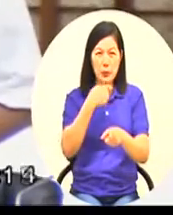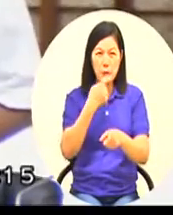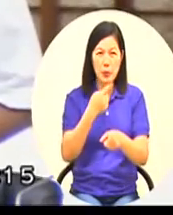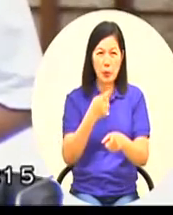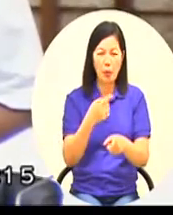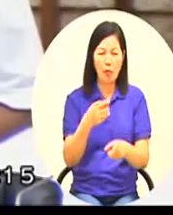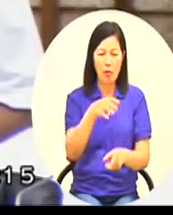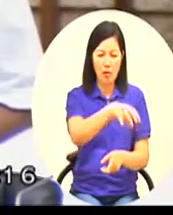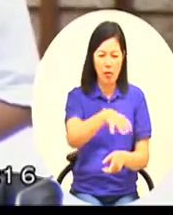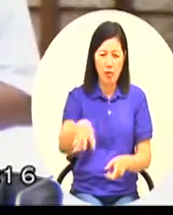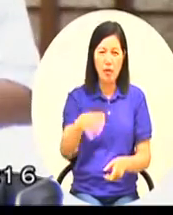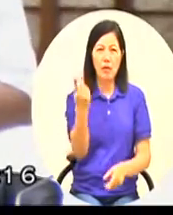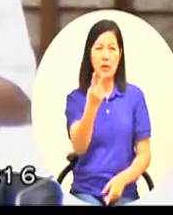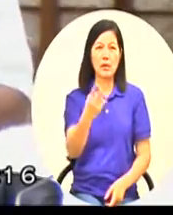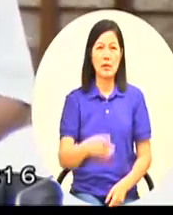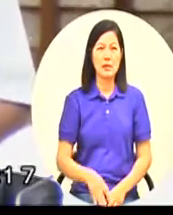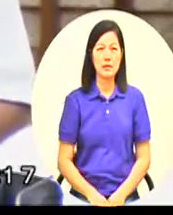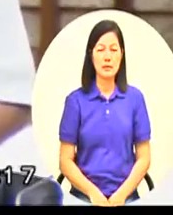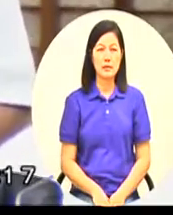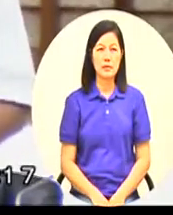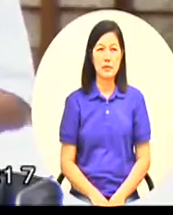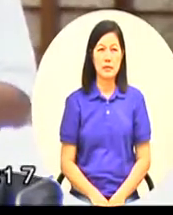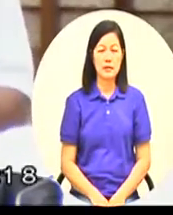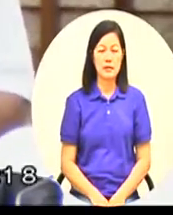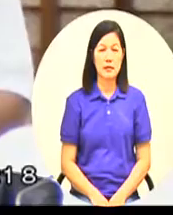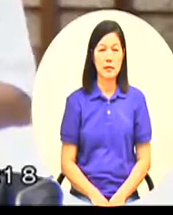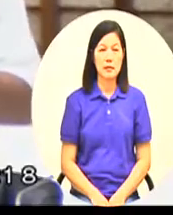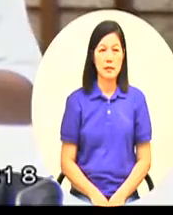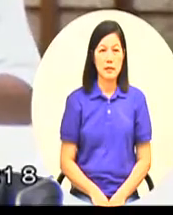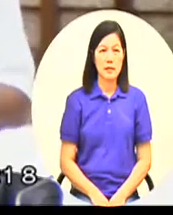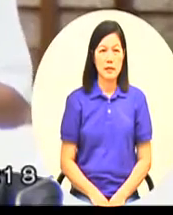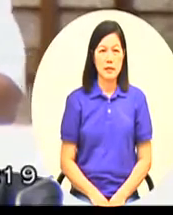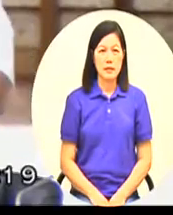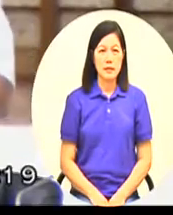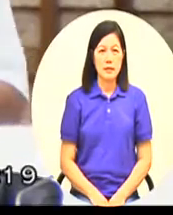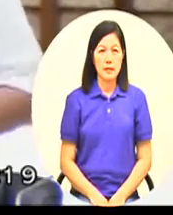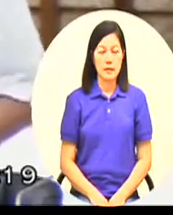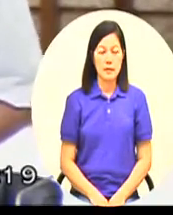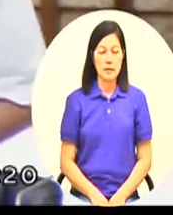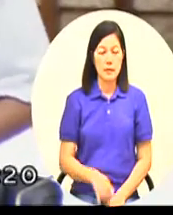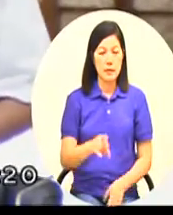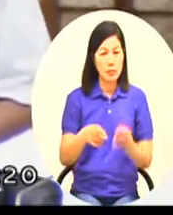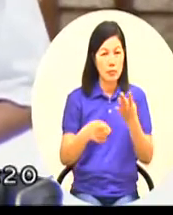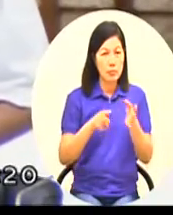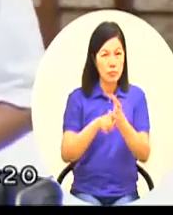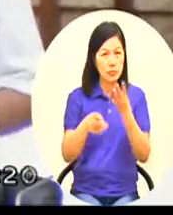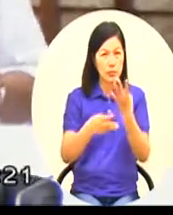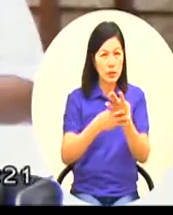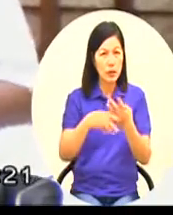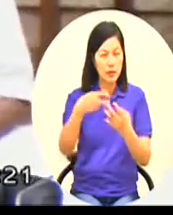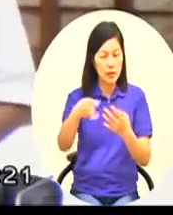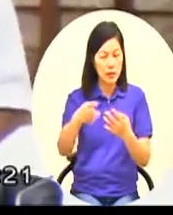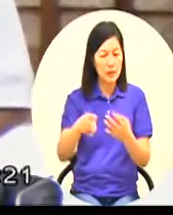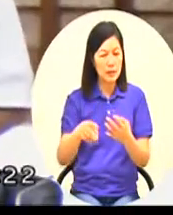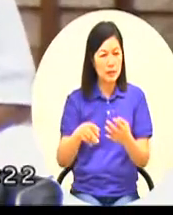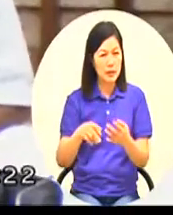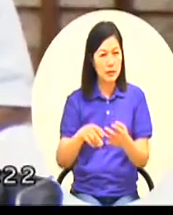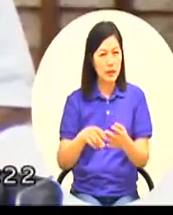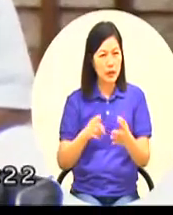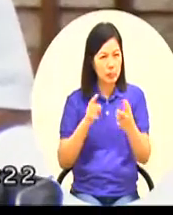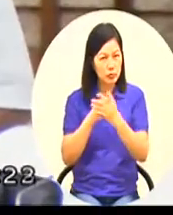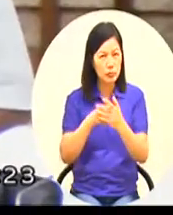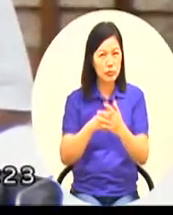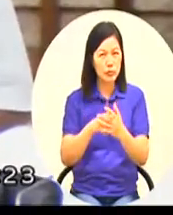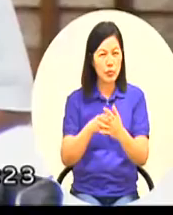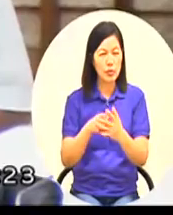个？那是不是在这上面来讲的话，怎么样以你们的专业再去做一个突破，怎么样让这个能